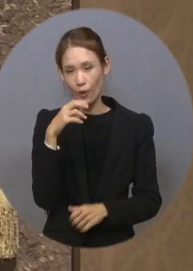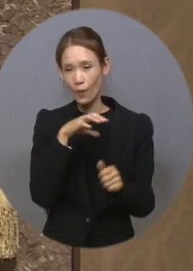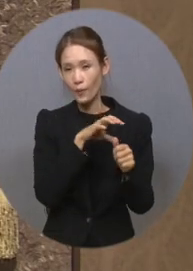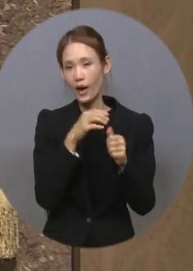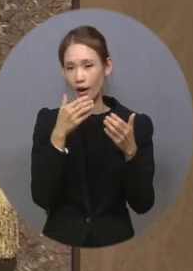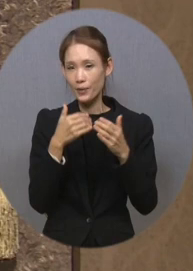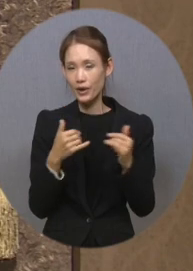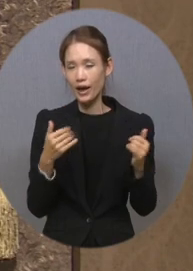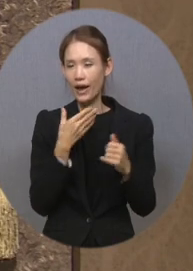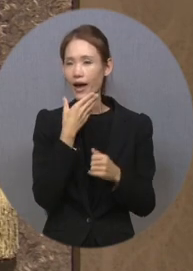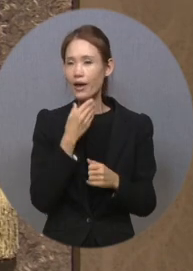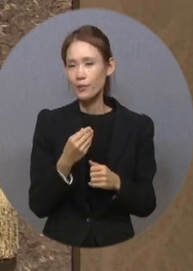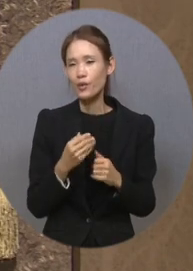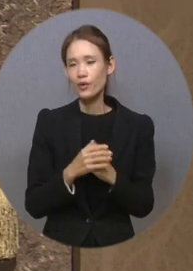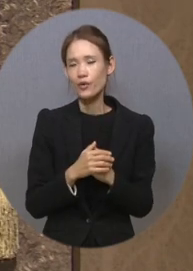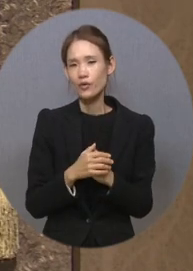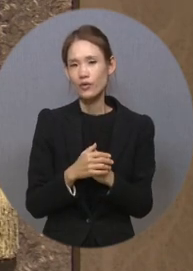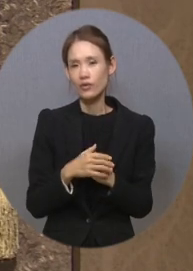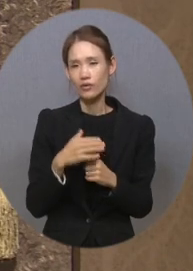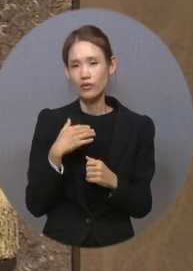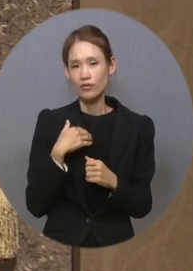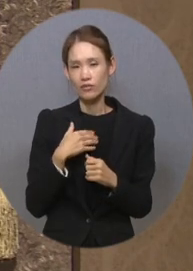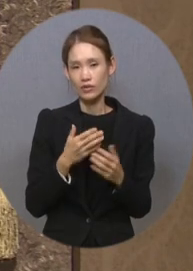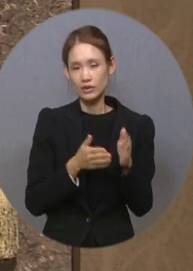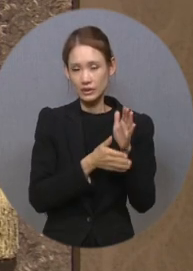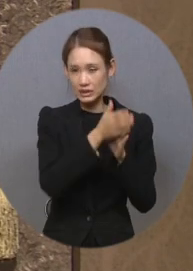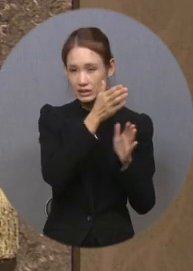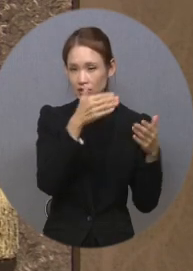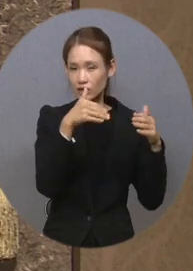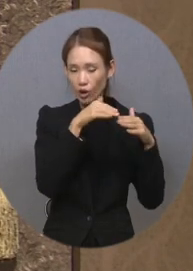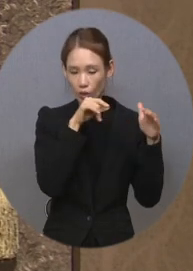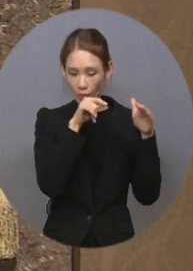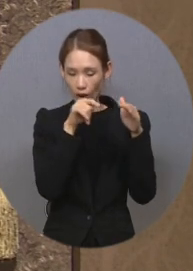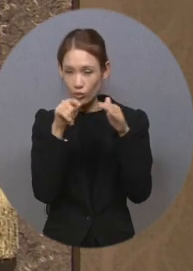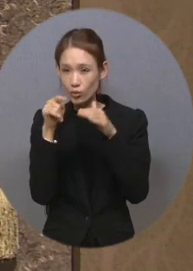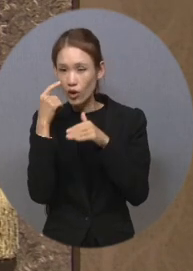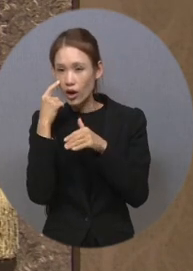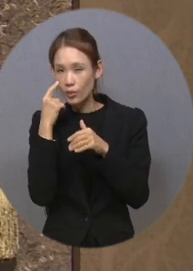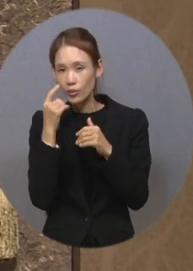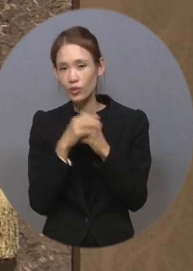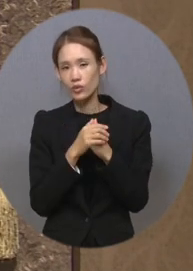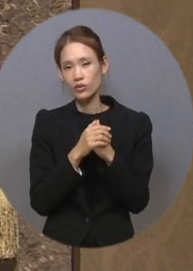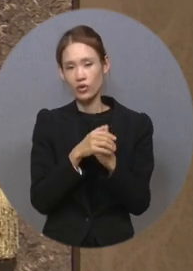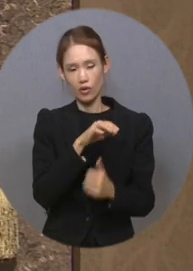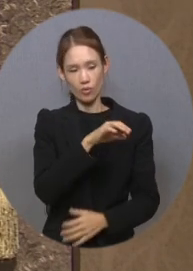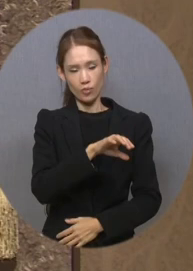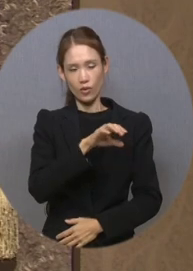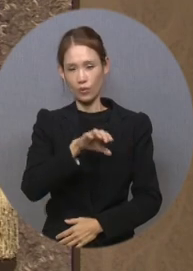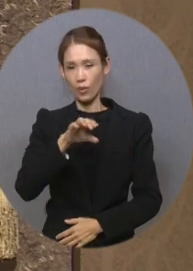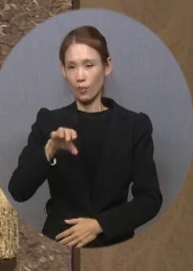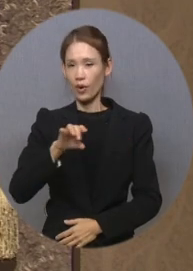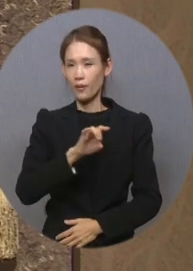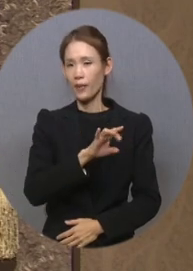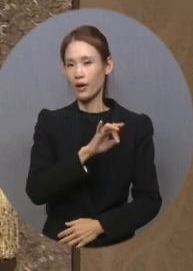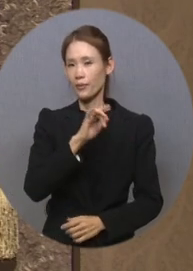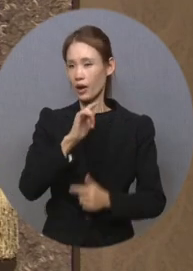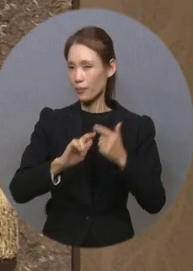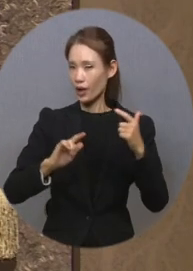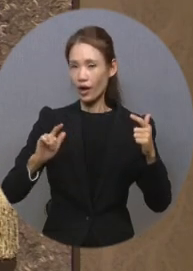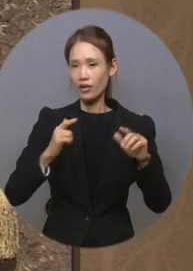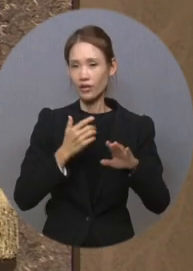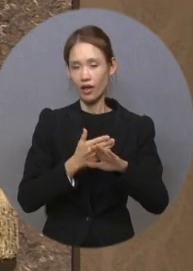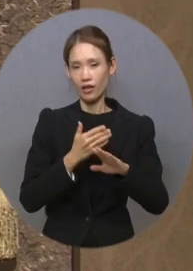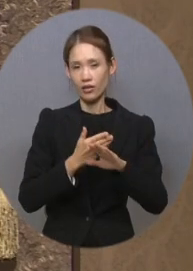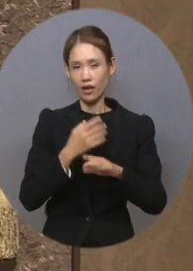분들이 행복해진다. 네. 그러니까 제가 이렇게 시설 방문해 보면은 그 시설마다 분위기가 완전히 달라요.